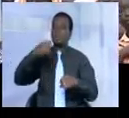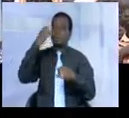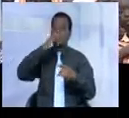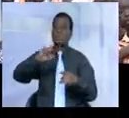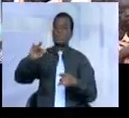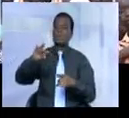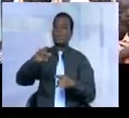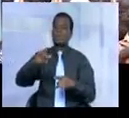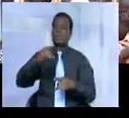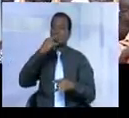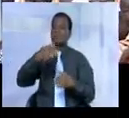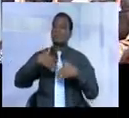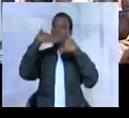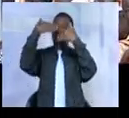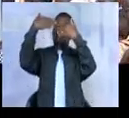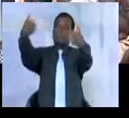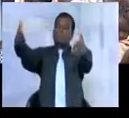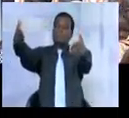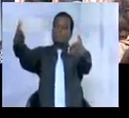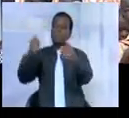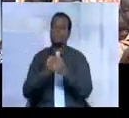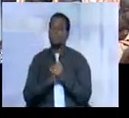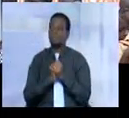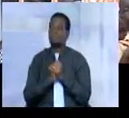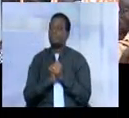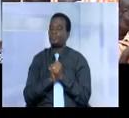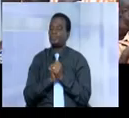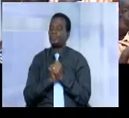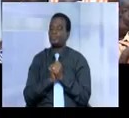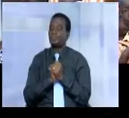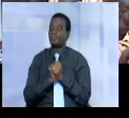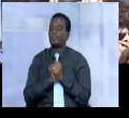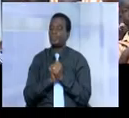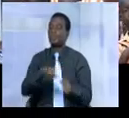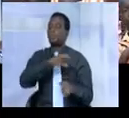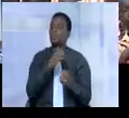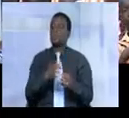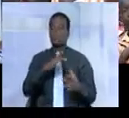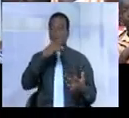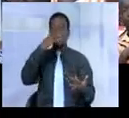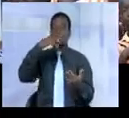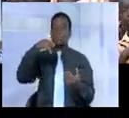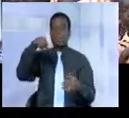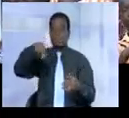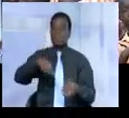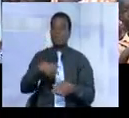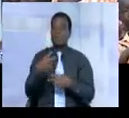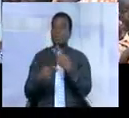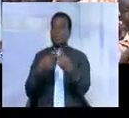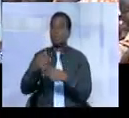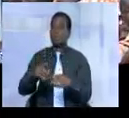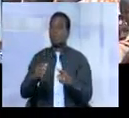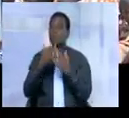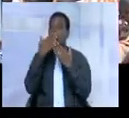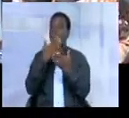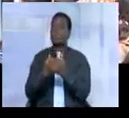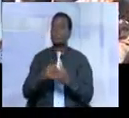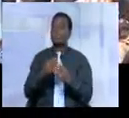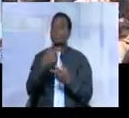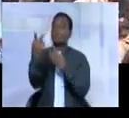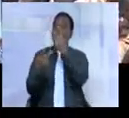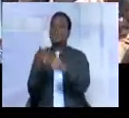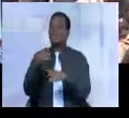caractérise. Soyez-en remerciés. J'ose espérer que vous passerez un agréable